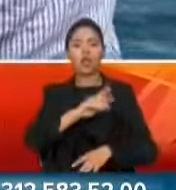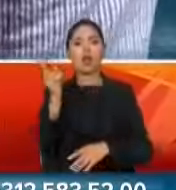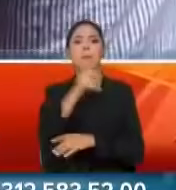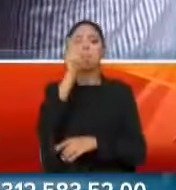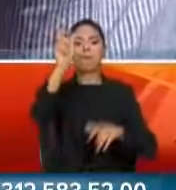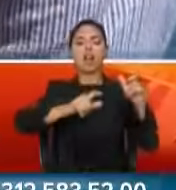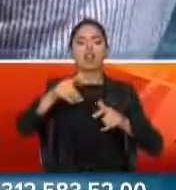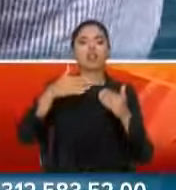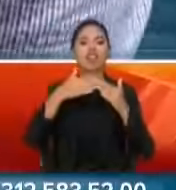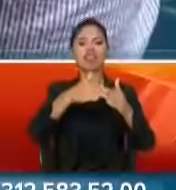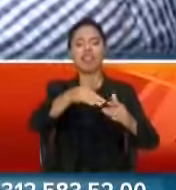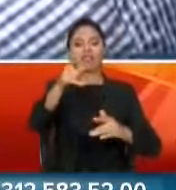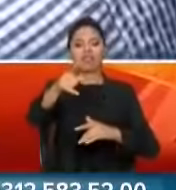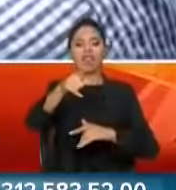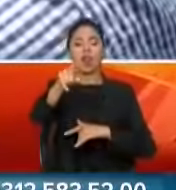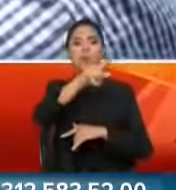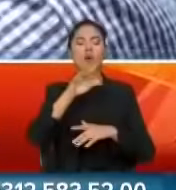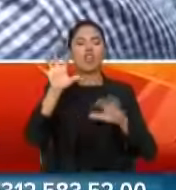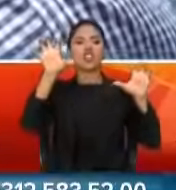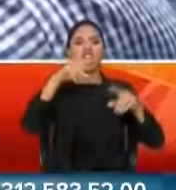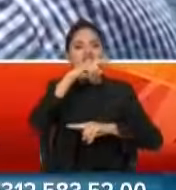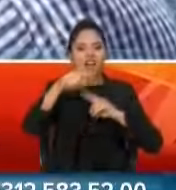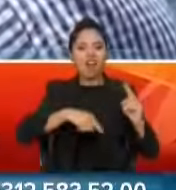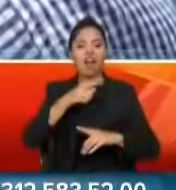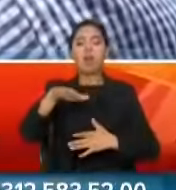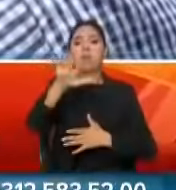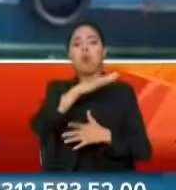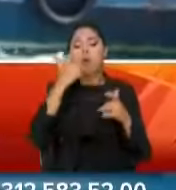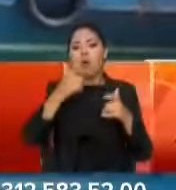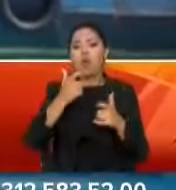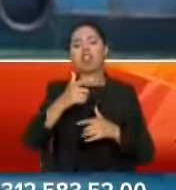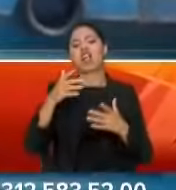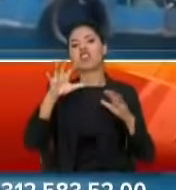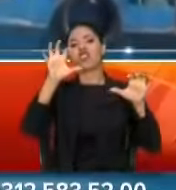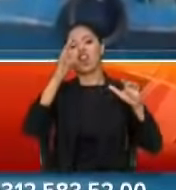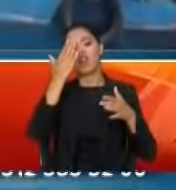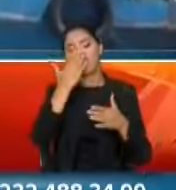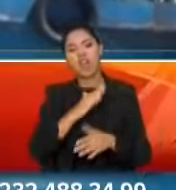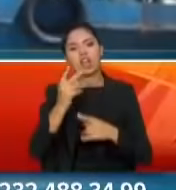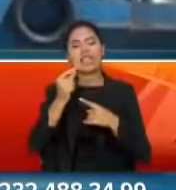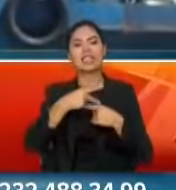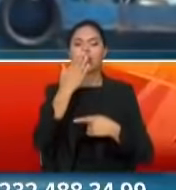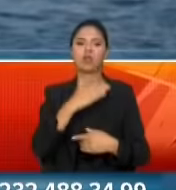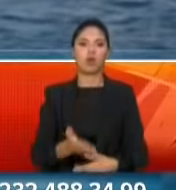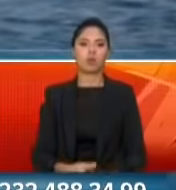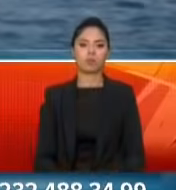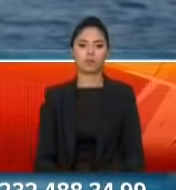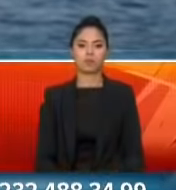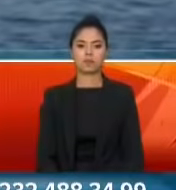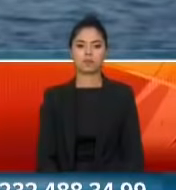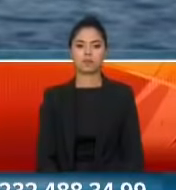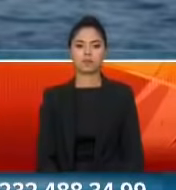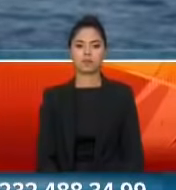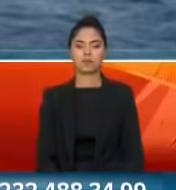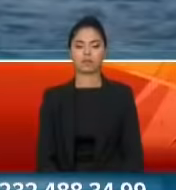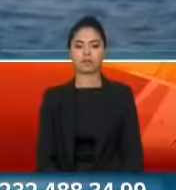balıkçılar tekneleriyle açılıp Van Gölü canavarını aradı. Ama ortalıkta ne canavar ne de bir iz vardı. Yıllarca Van Gölü